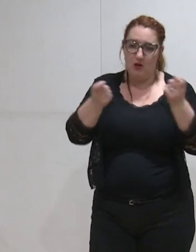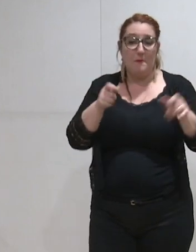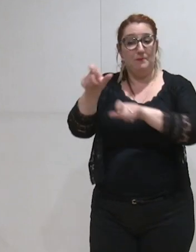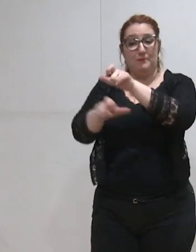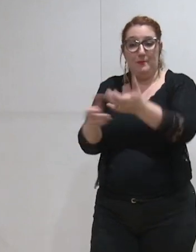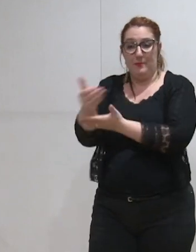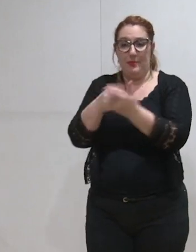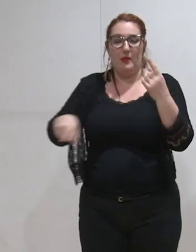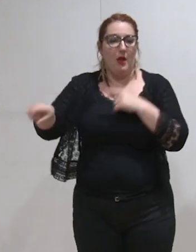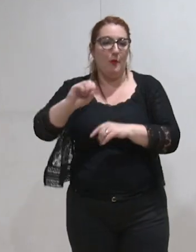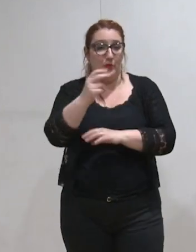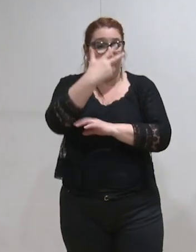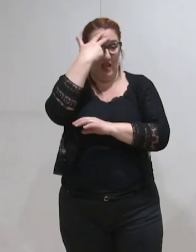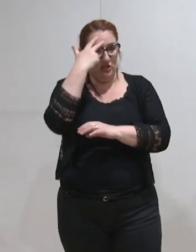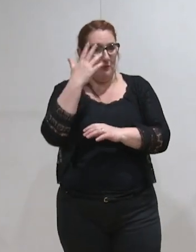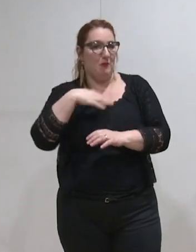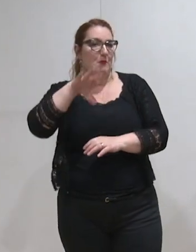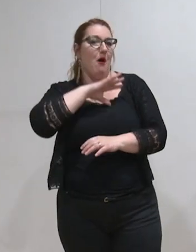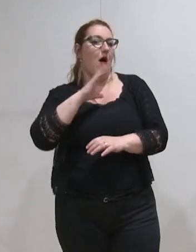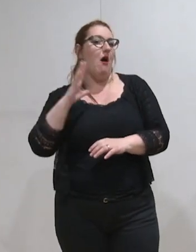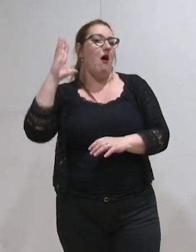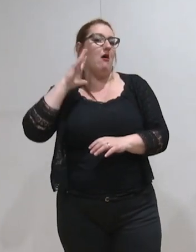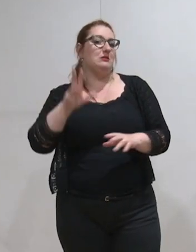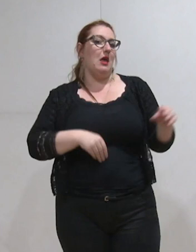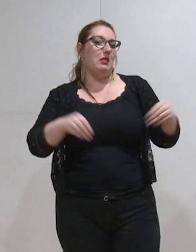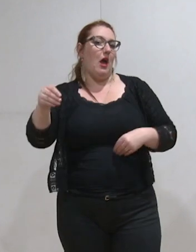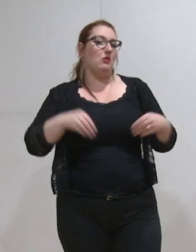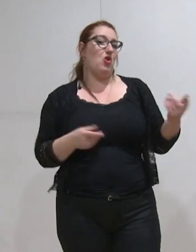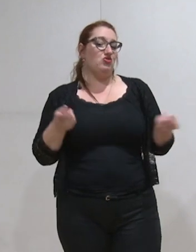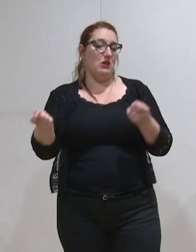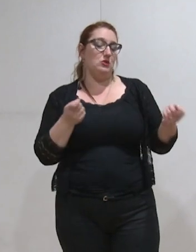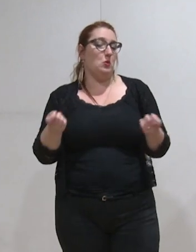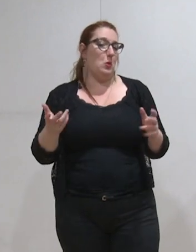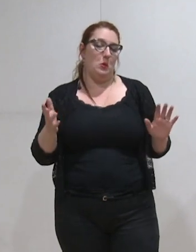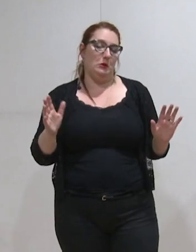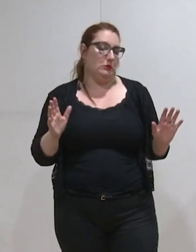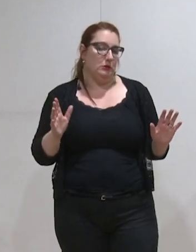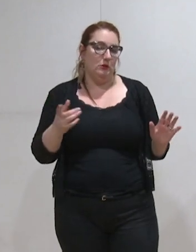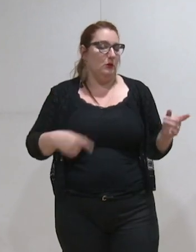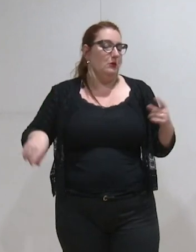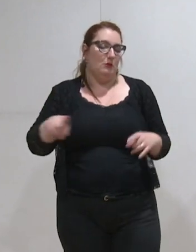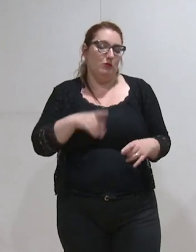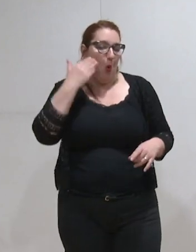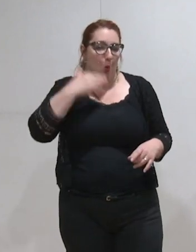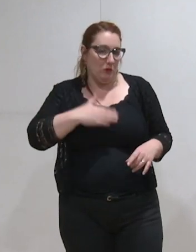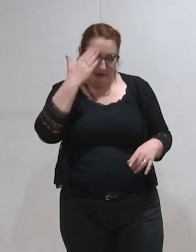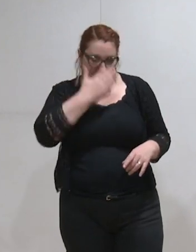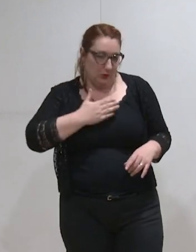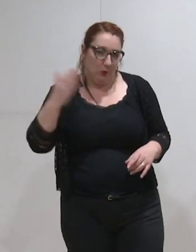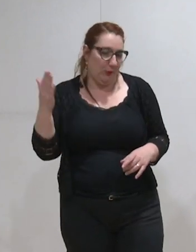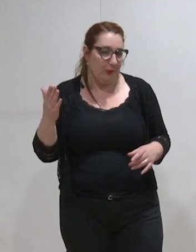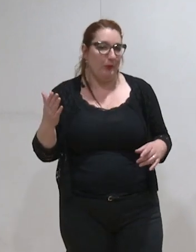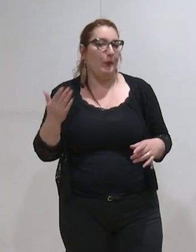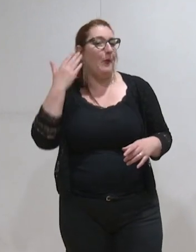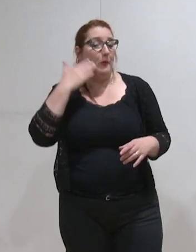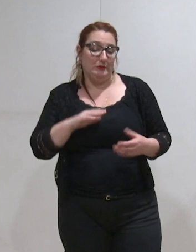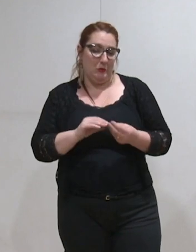doute un petit peu traumatisé par le mode de gestion de l'ancien directeur tout le monde le sait dans cette maison tout le monde sait que ça